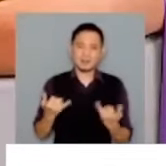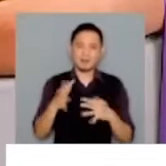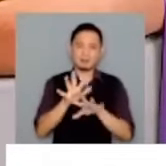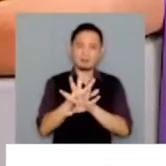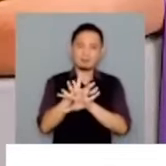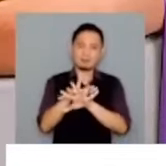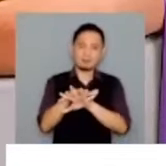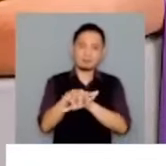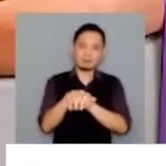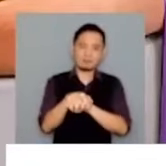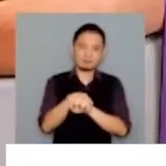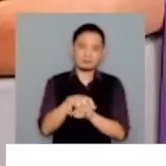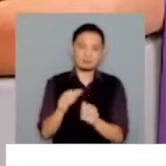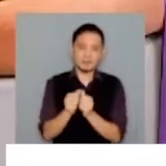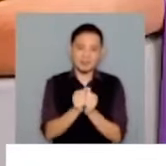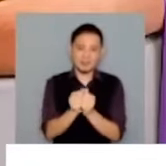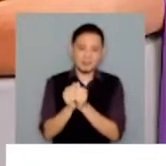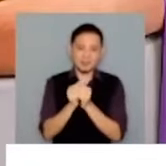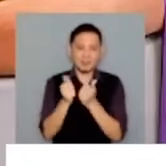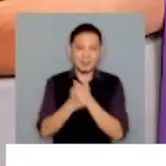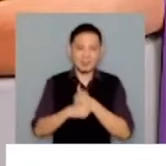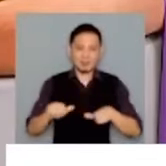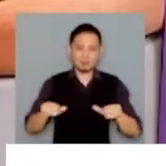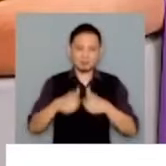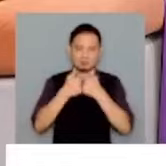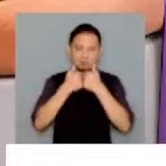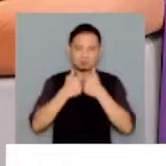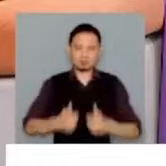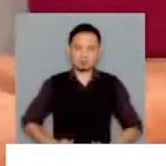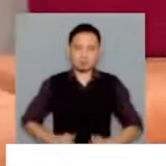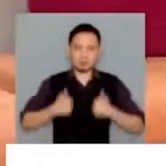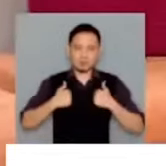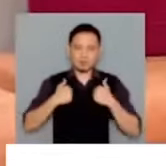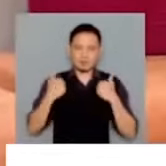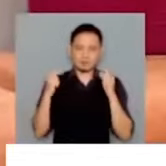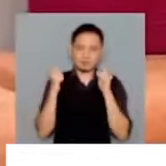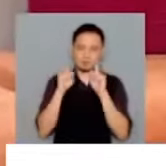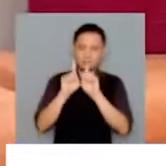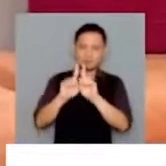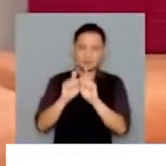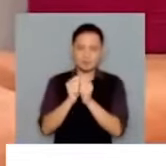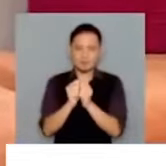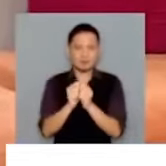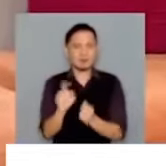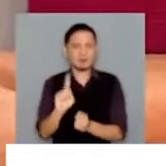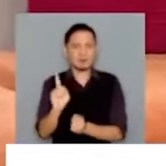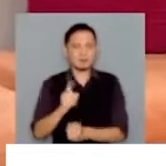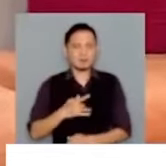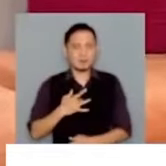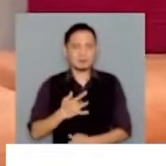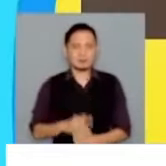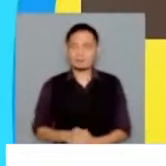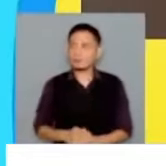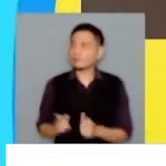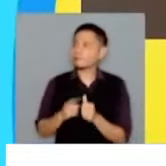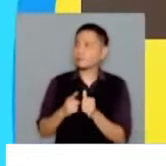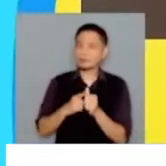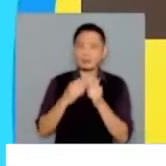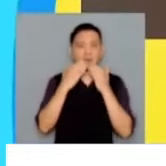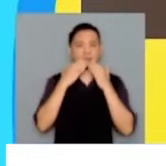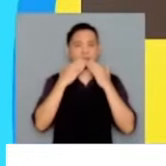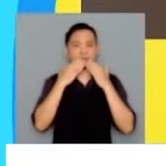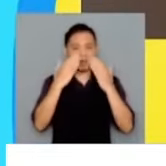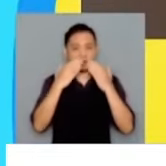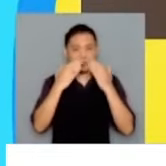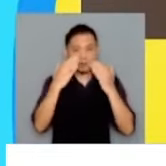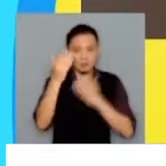or sa pagharap ng hamon ng buhay? Una, sobrang thankful talaga ako kay God. Kasi parang una, pinray